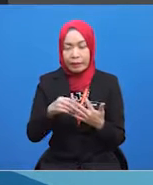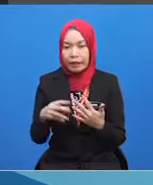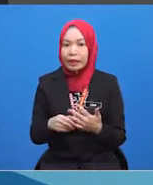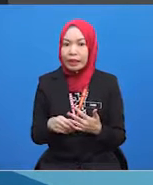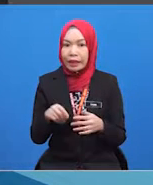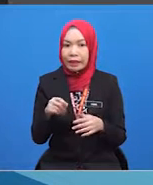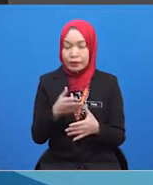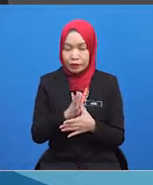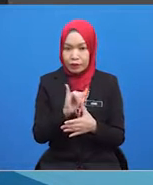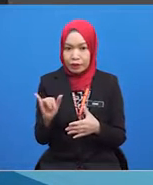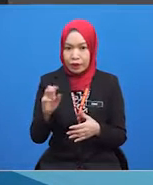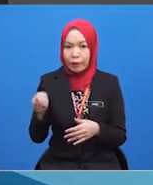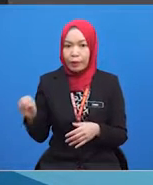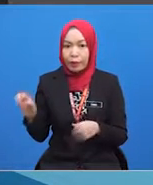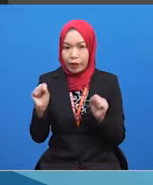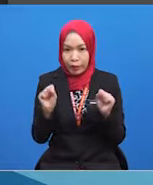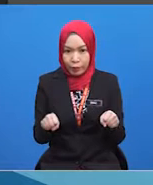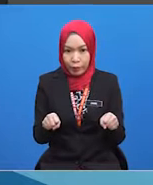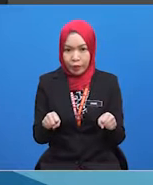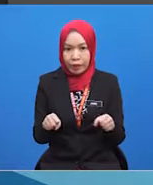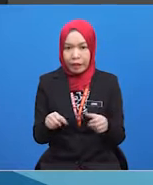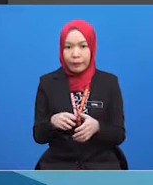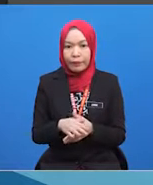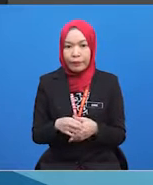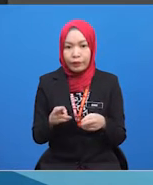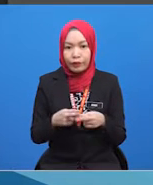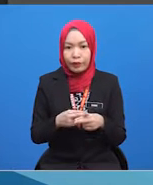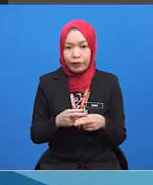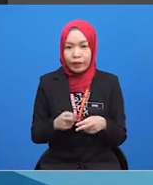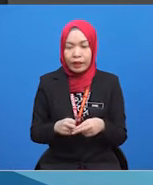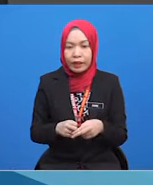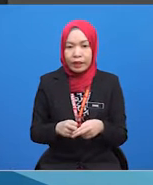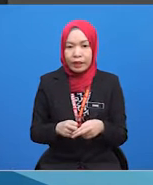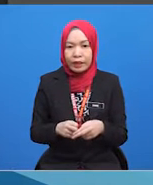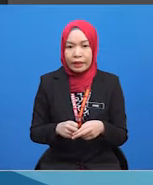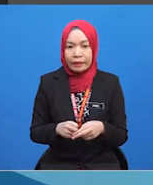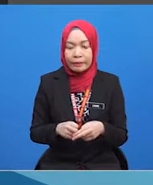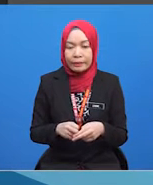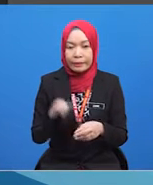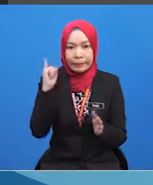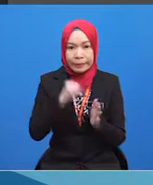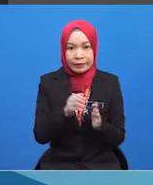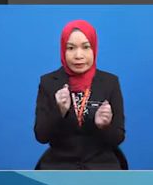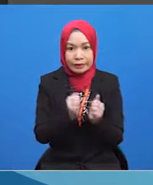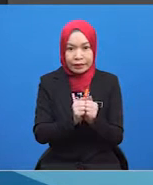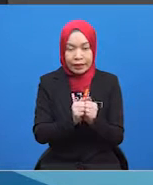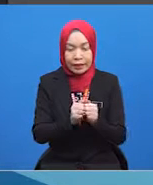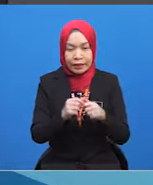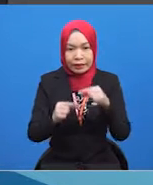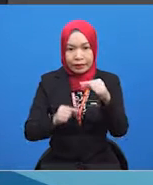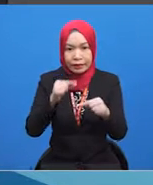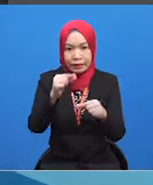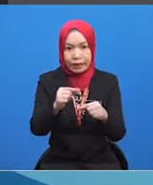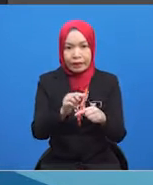Seterusnya, murid-murid boleh memotong imej dengan menggerakkan imej tersebut menggunakan Move